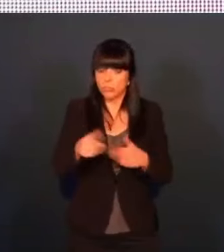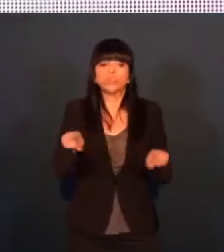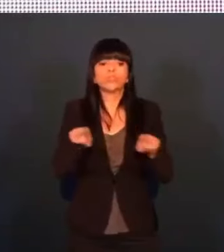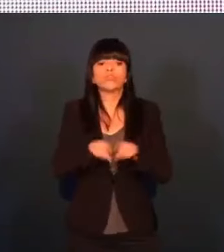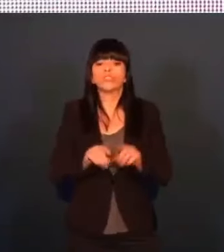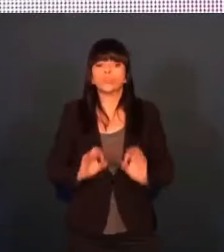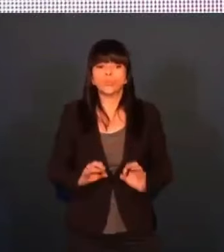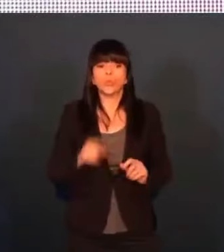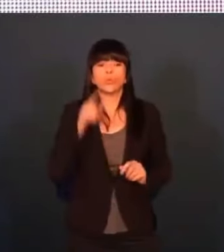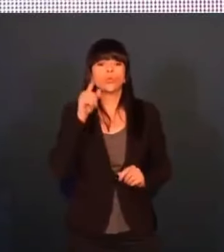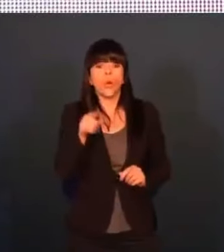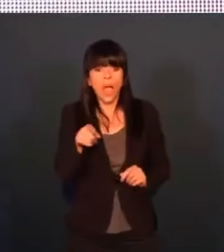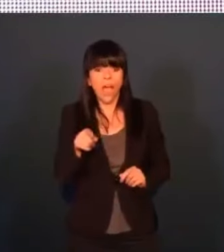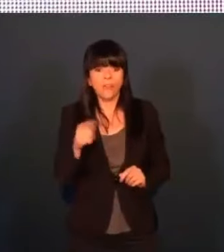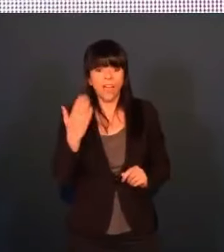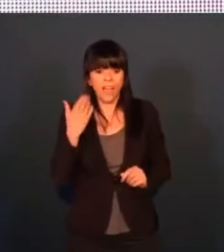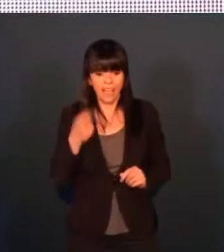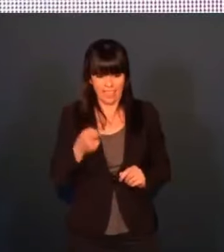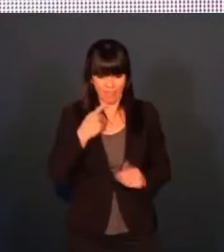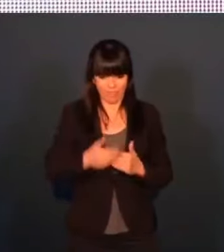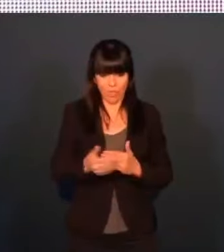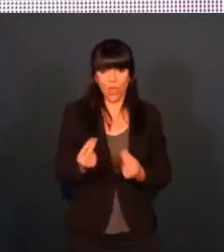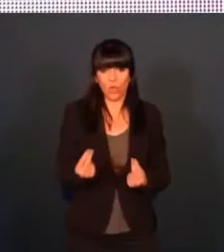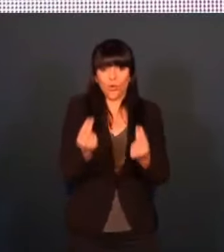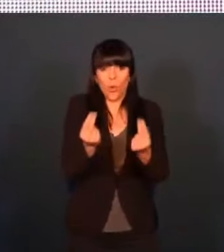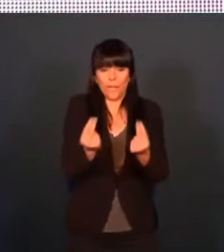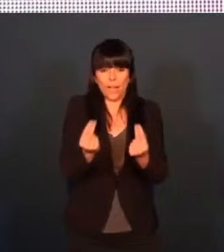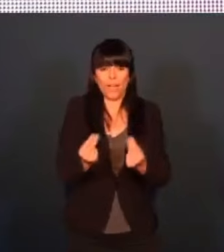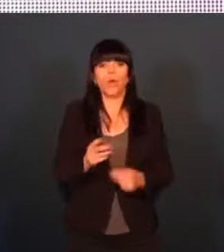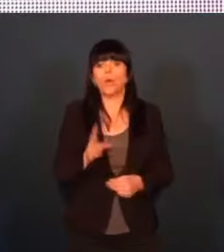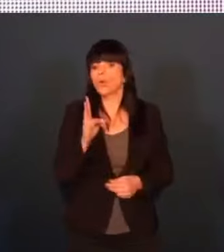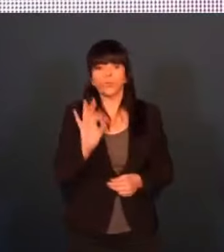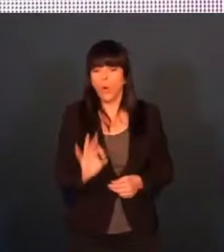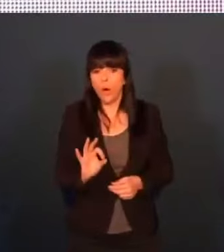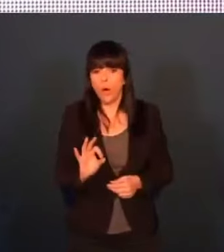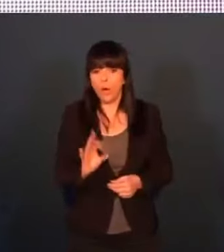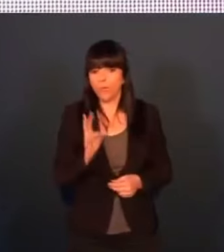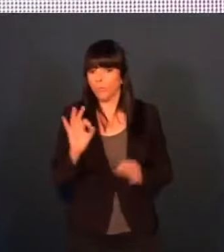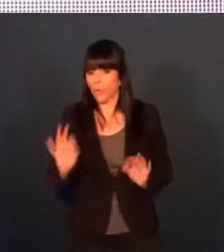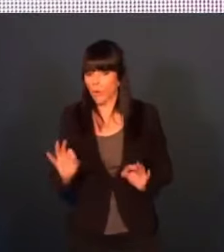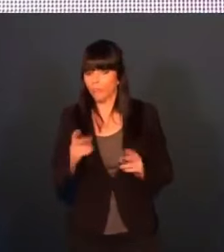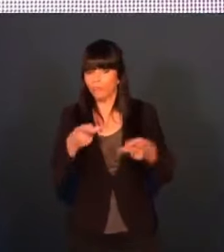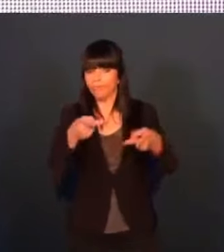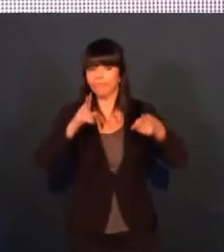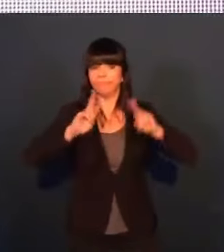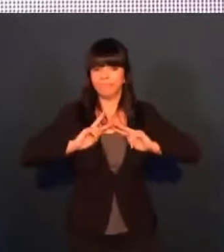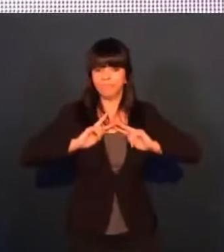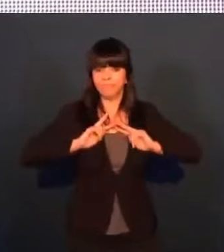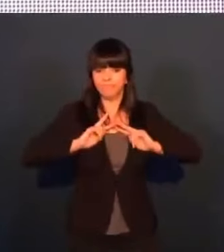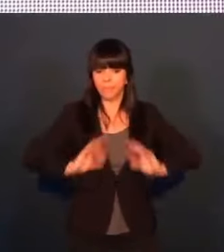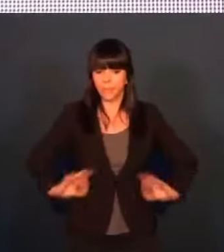Всъщност, тогава нещата изглеждаха добре. Но, отново, отговор за